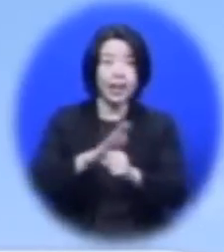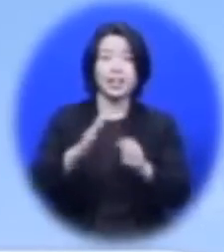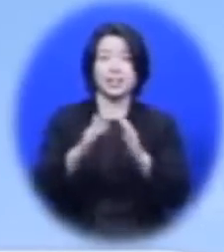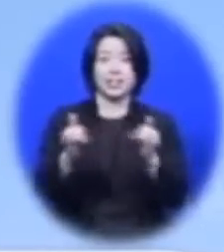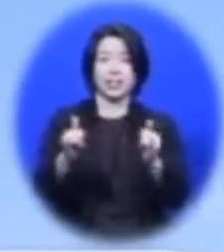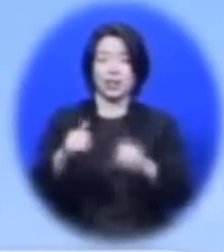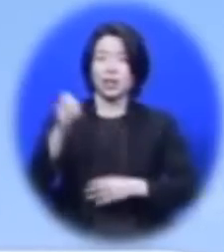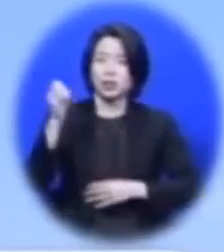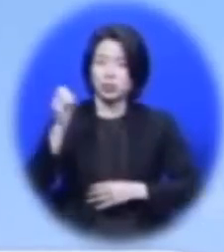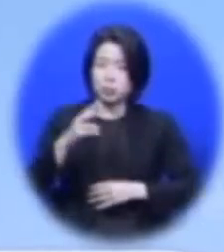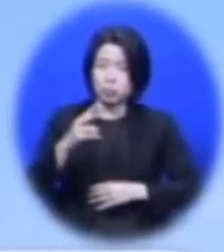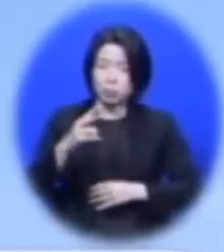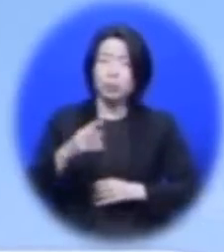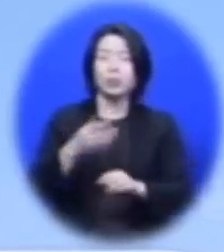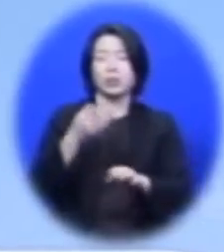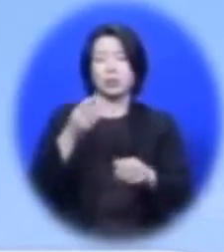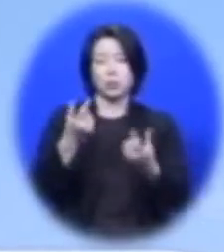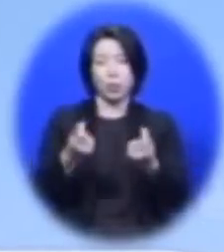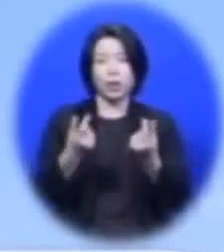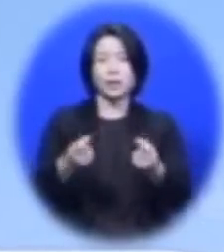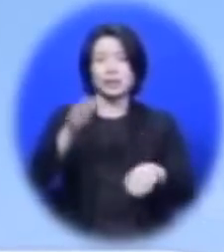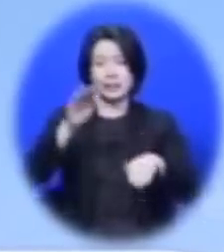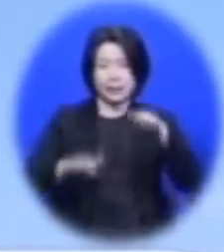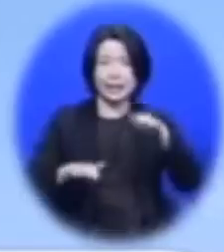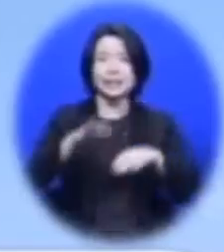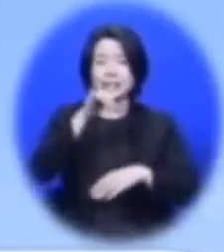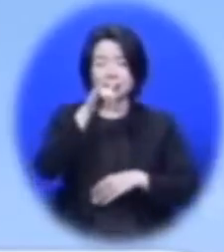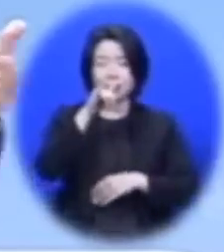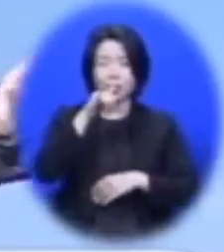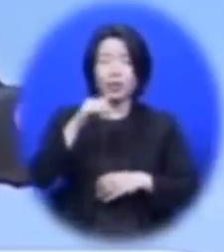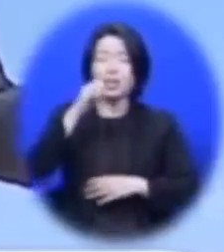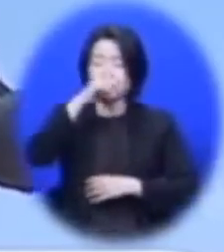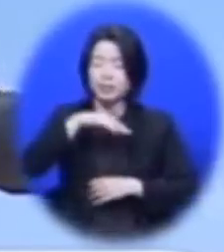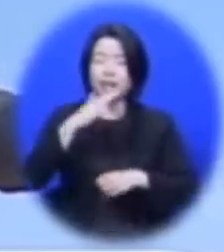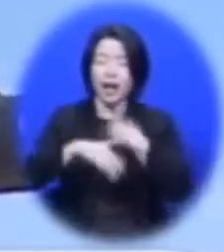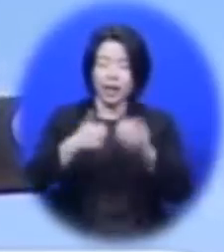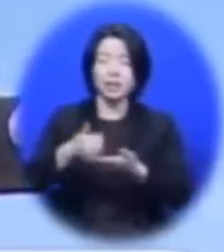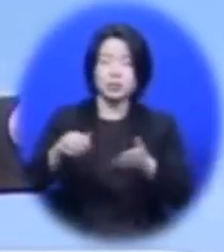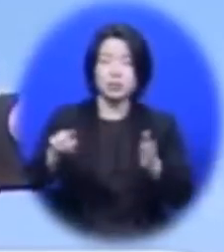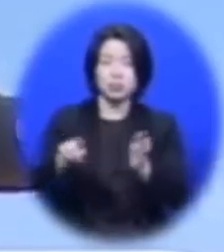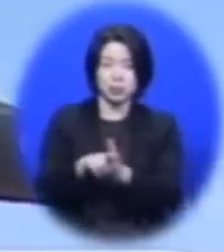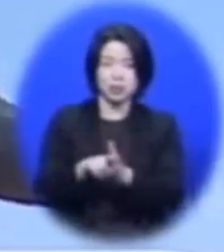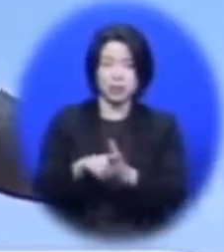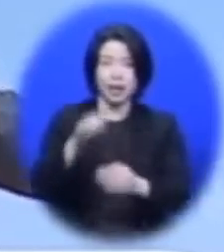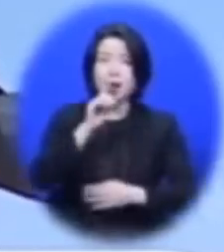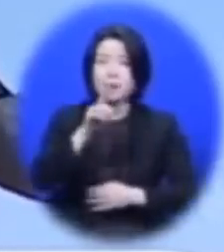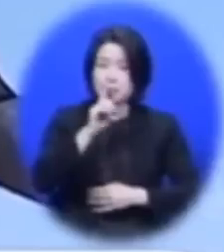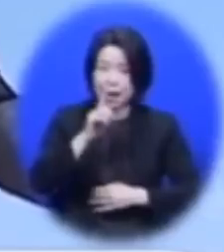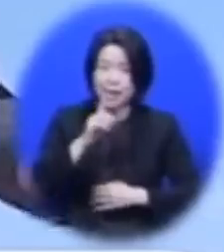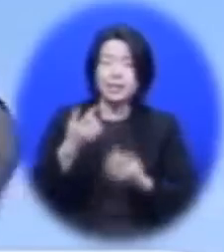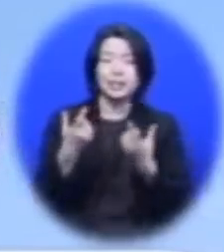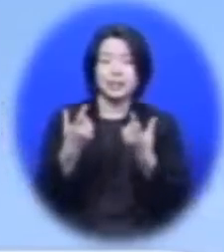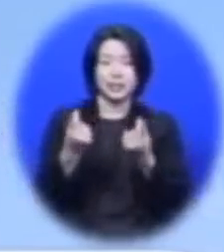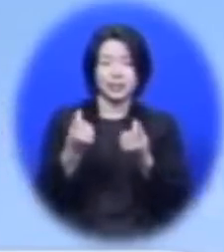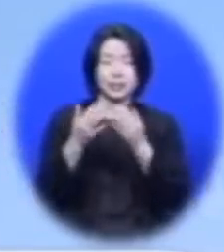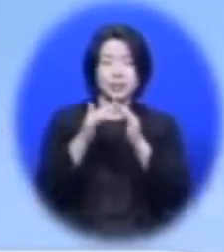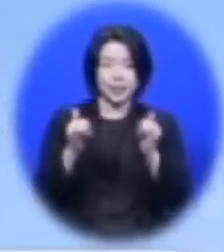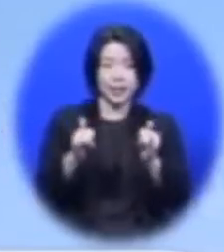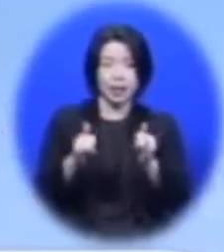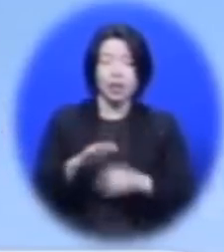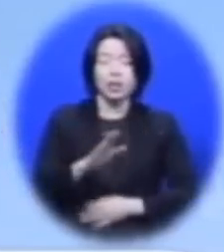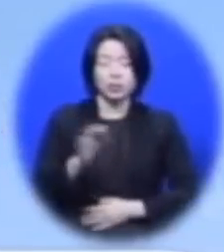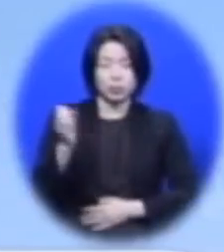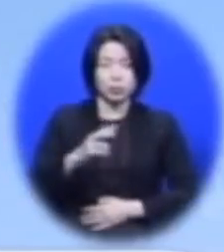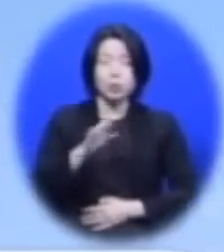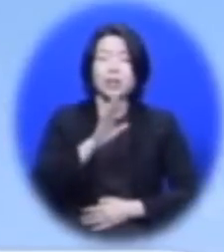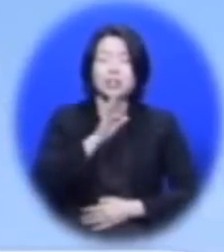사람하고도 똑같은 차이가 있습니다. 그저 하나님을 믿는다고 말하는 사람하고 정말 하나님을